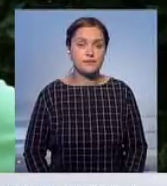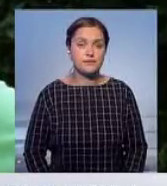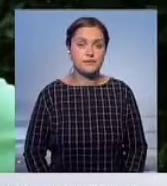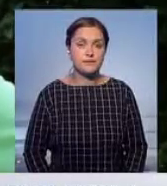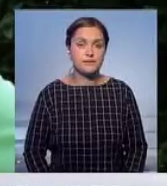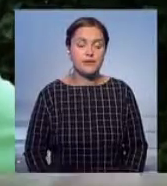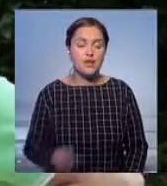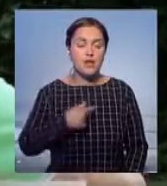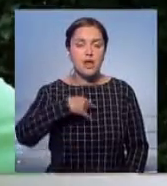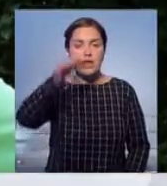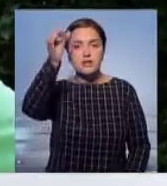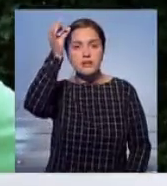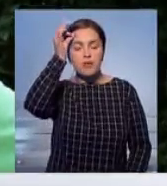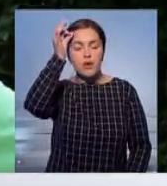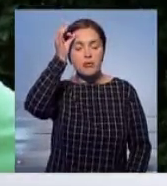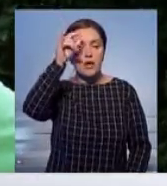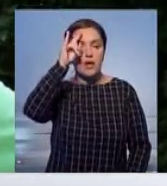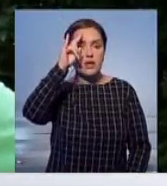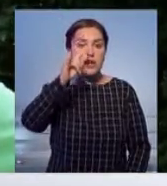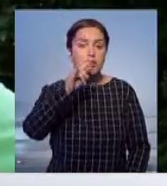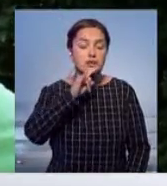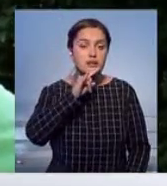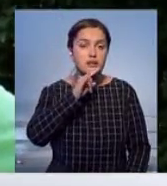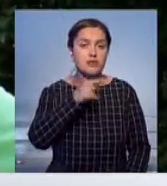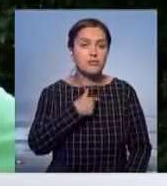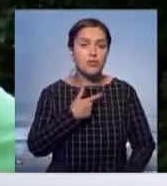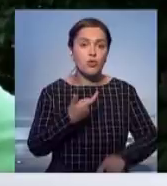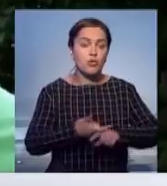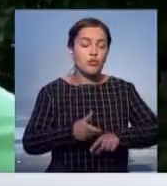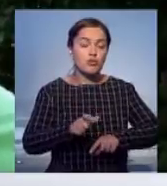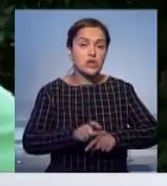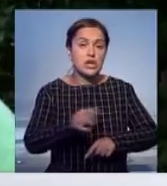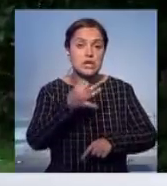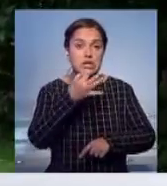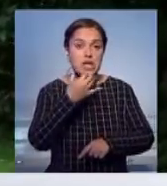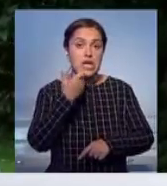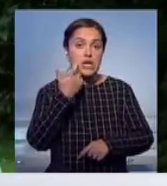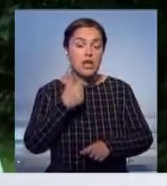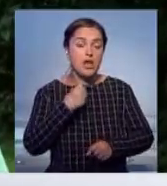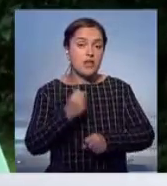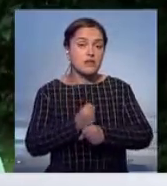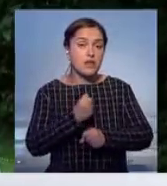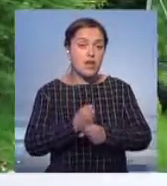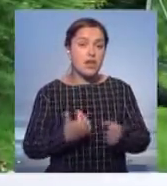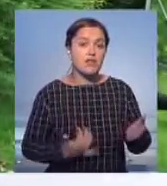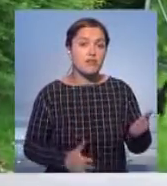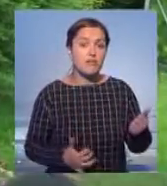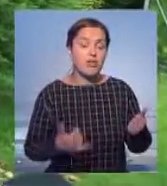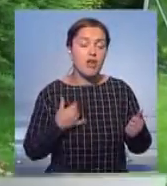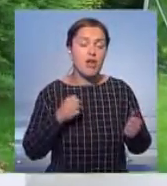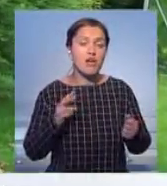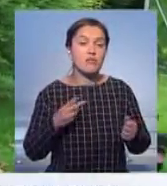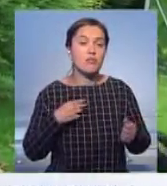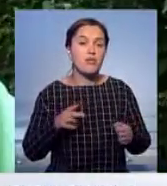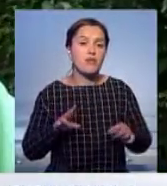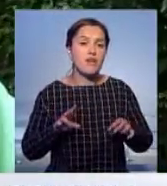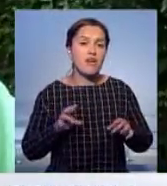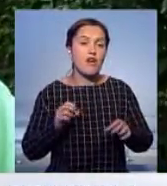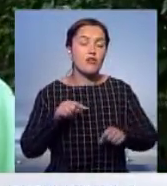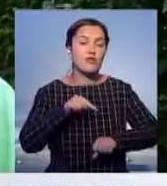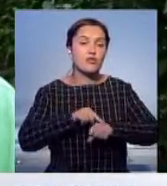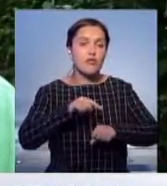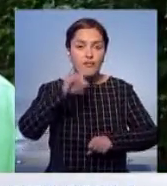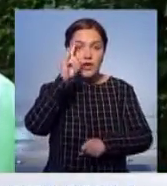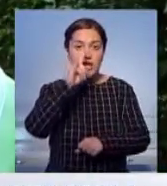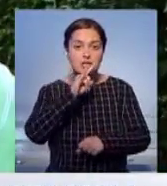Ностальгирую по Казахстану, это мне это очень нравится. Когда я делаю домбру, я как будто нахожусь в Казахстане. Можно